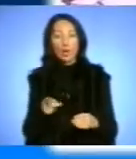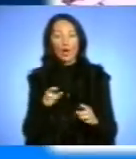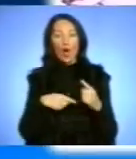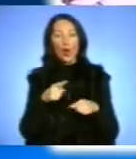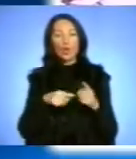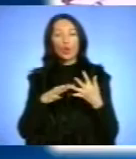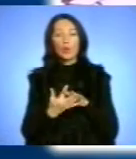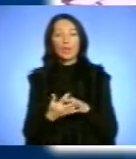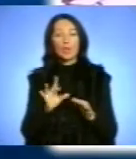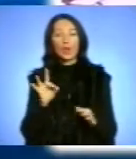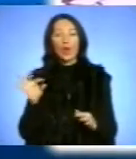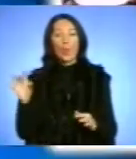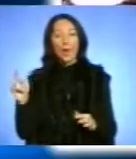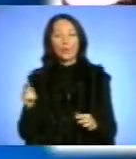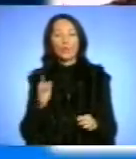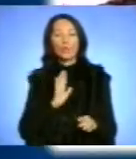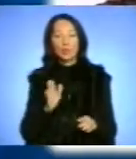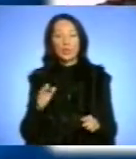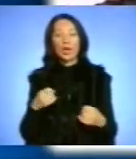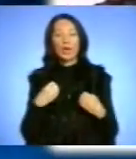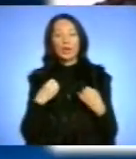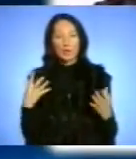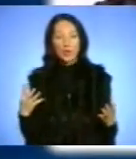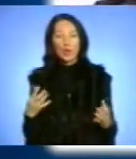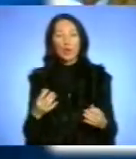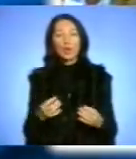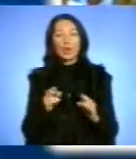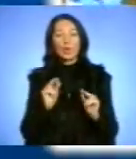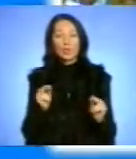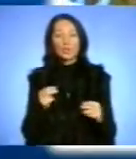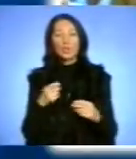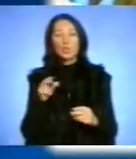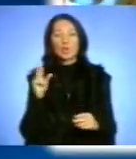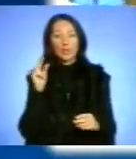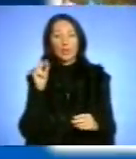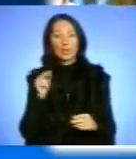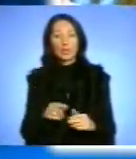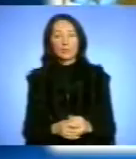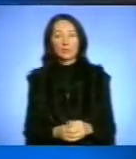Романівці Теребовлянського району відбулися урочистості з нагоди знаменної дати.